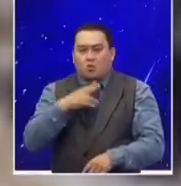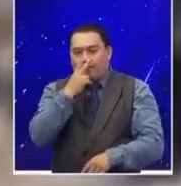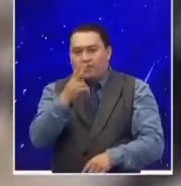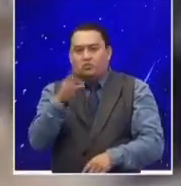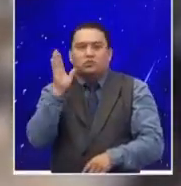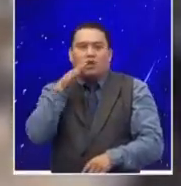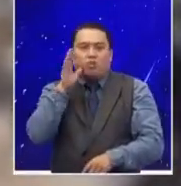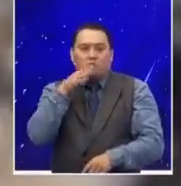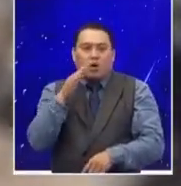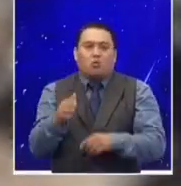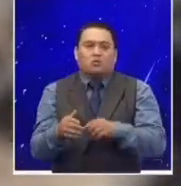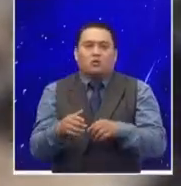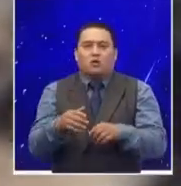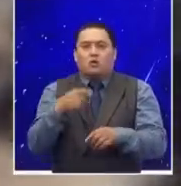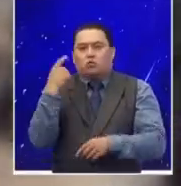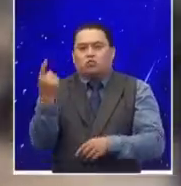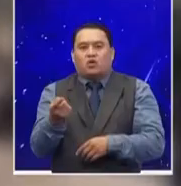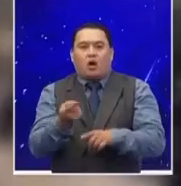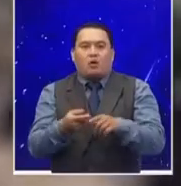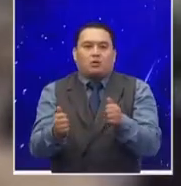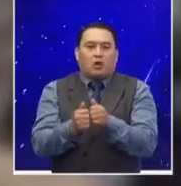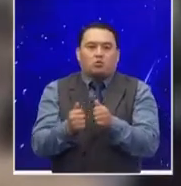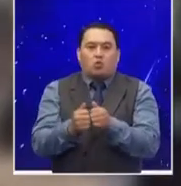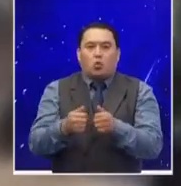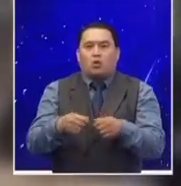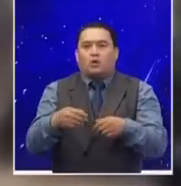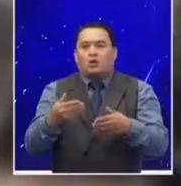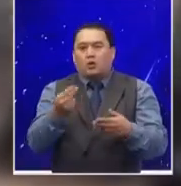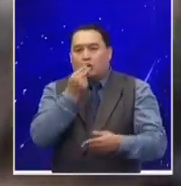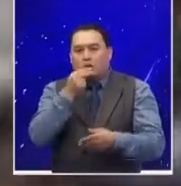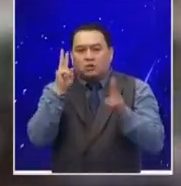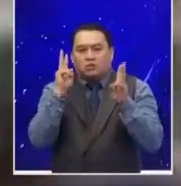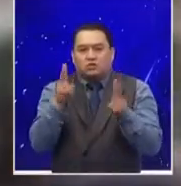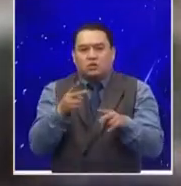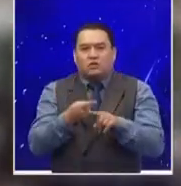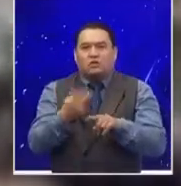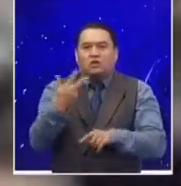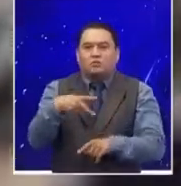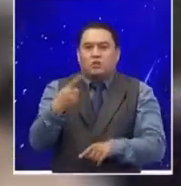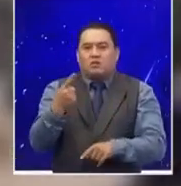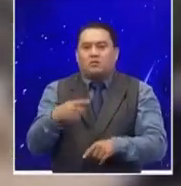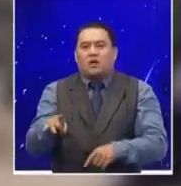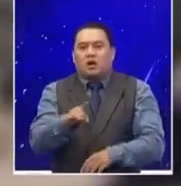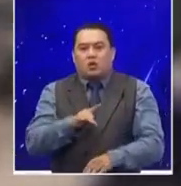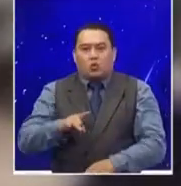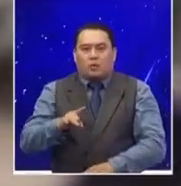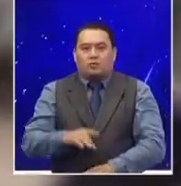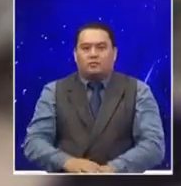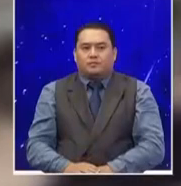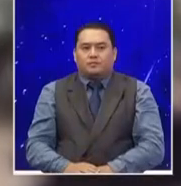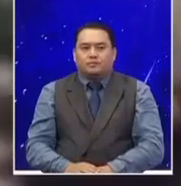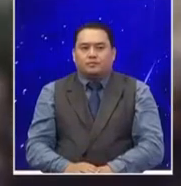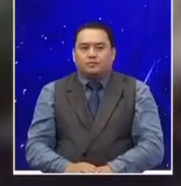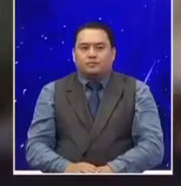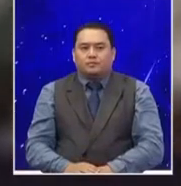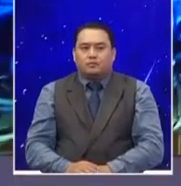увидел собаку в бессознательном состоянии рядом с упаковкой еды неизвестного происхождения в 31 микрорайоне.